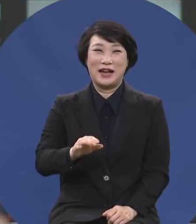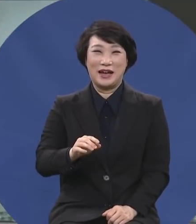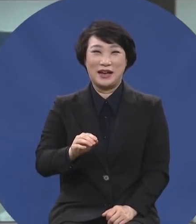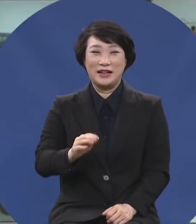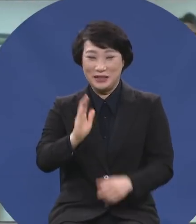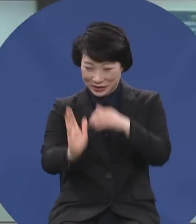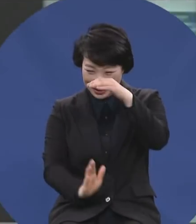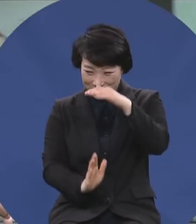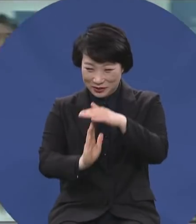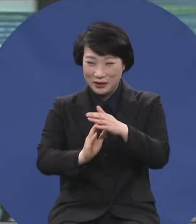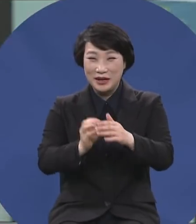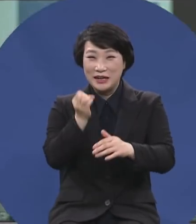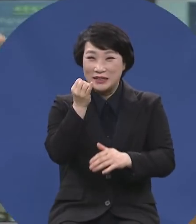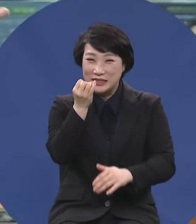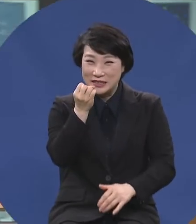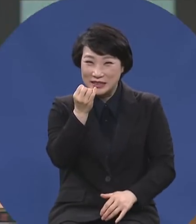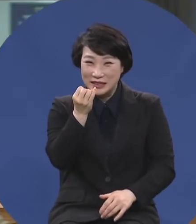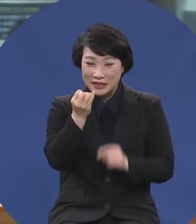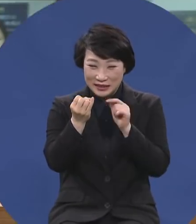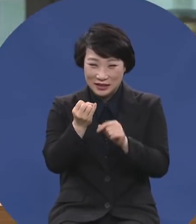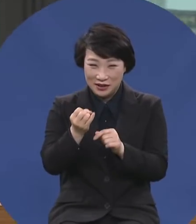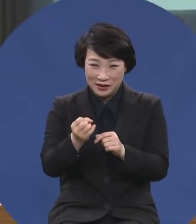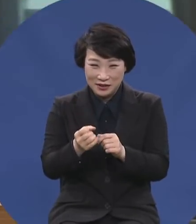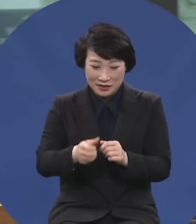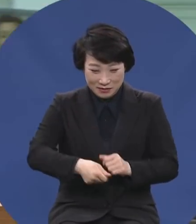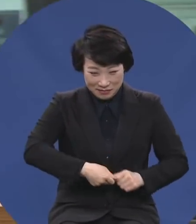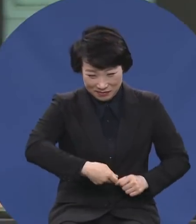우수한 씨앗을 잘